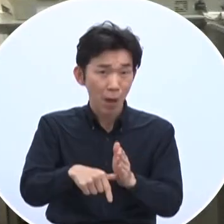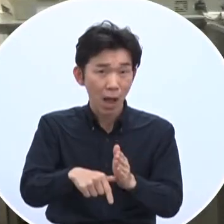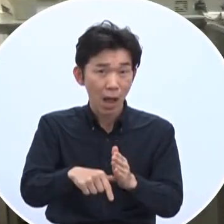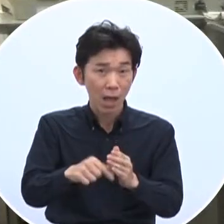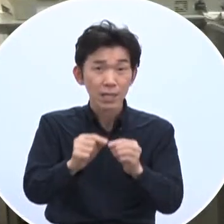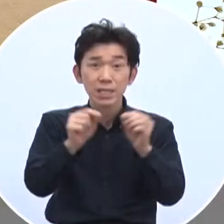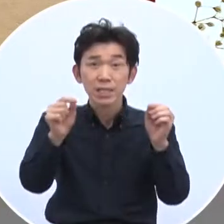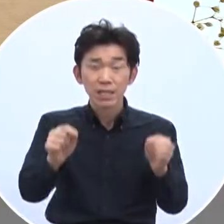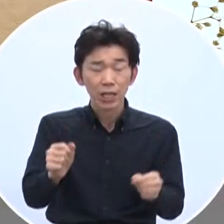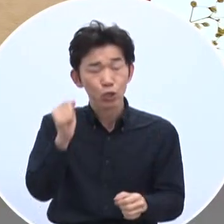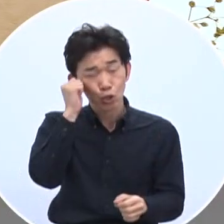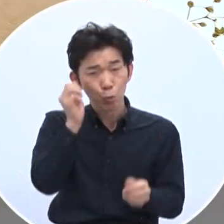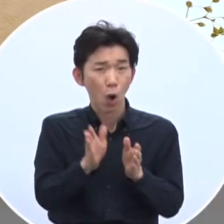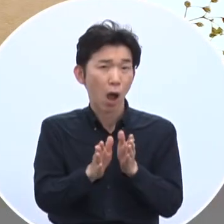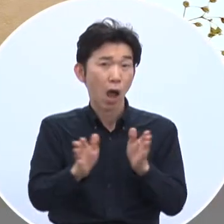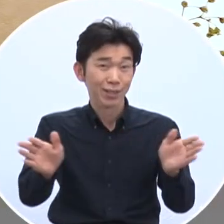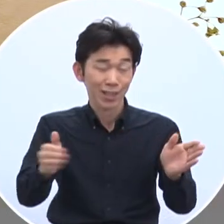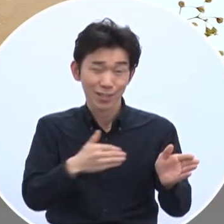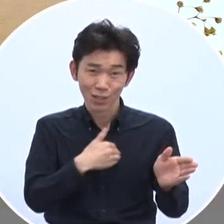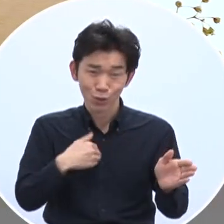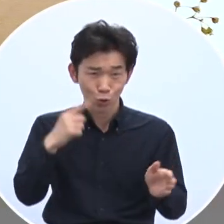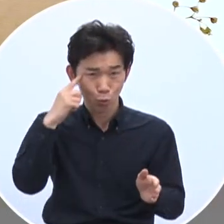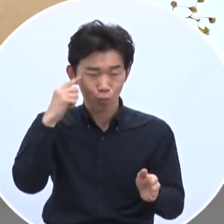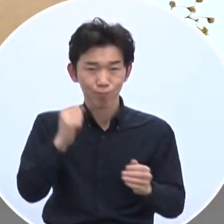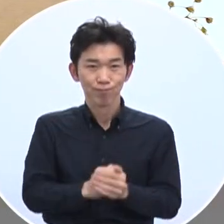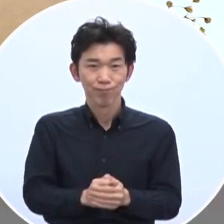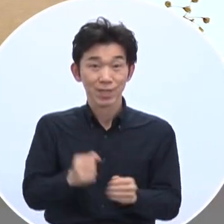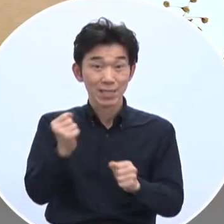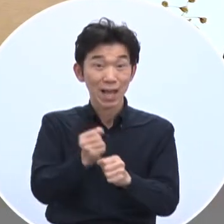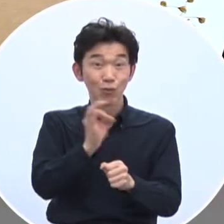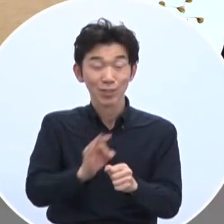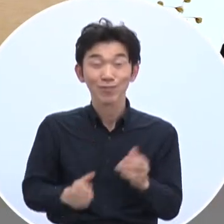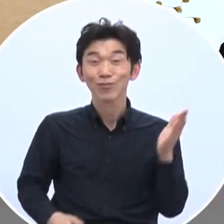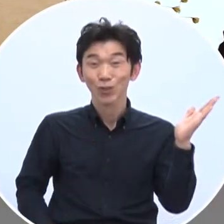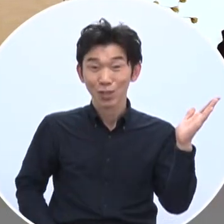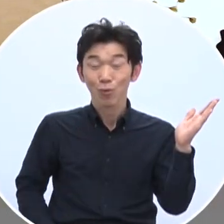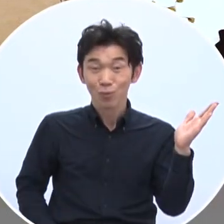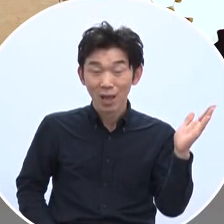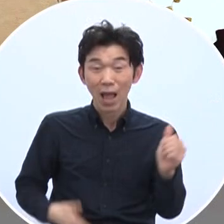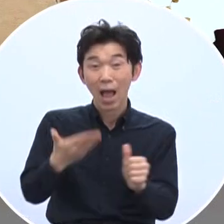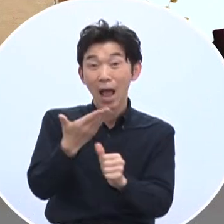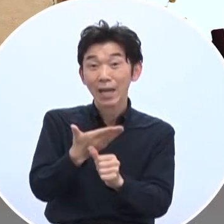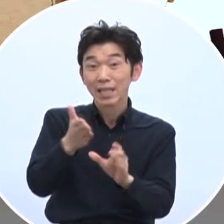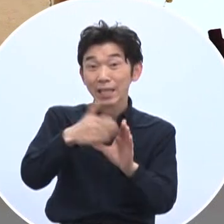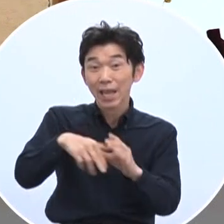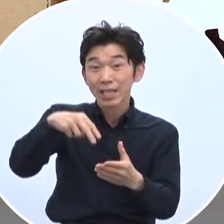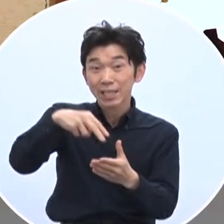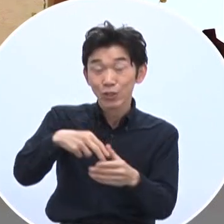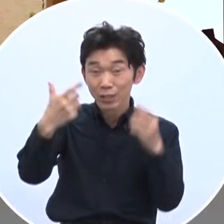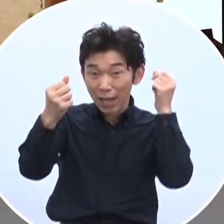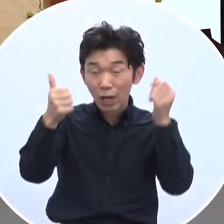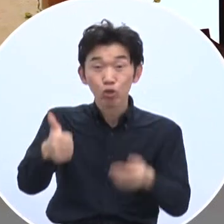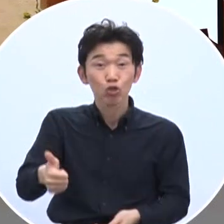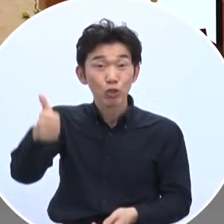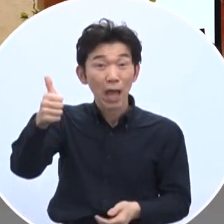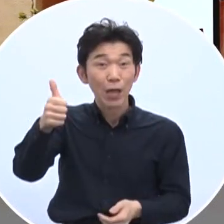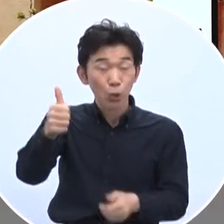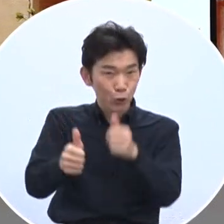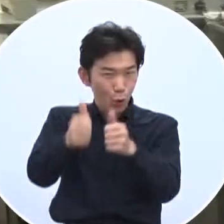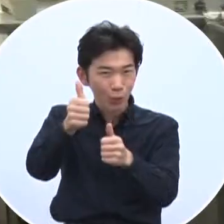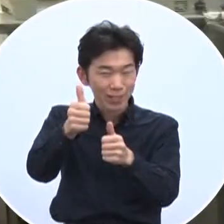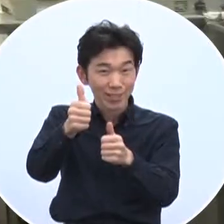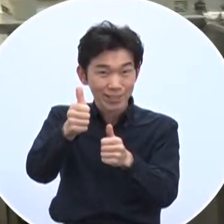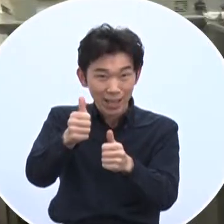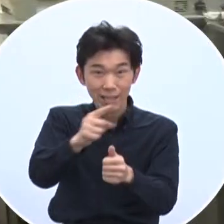豊かになるし。 その作品はこちら。見事秋田県立大学主催競技で1位を受賞しました